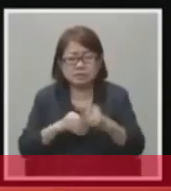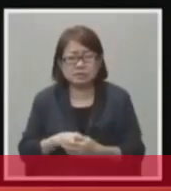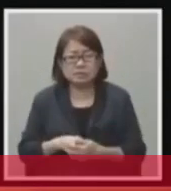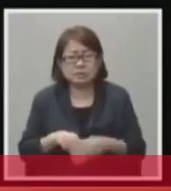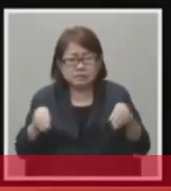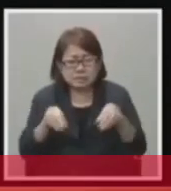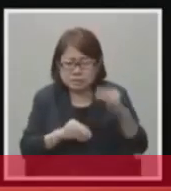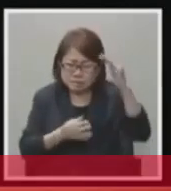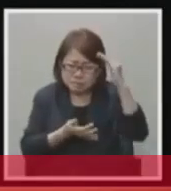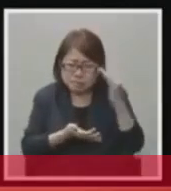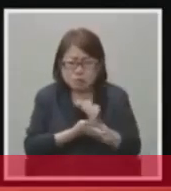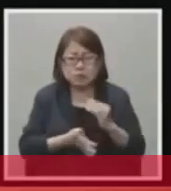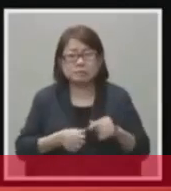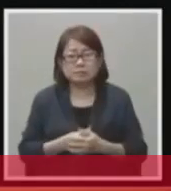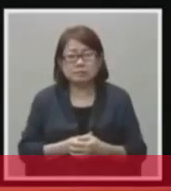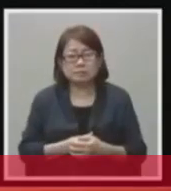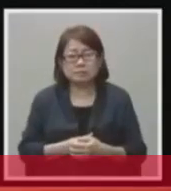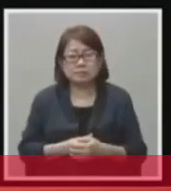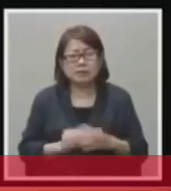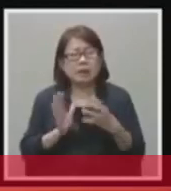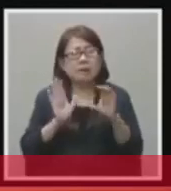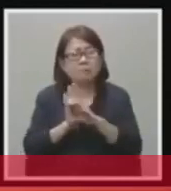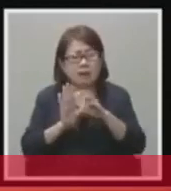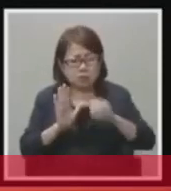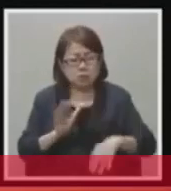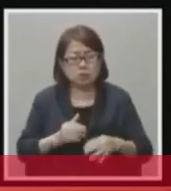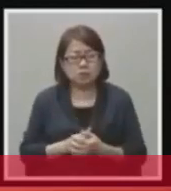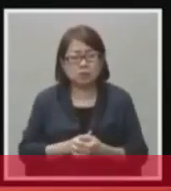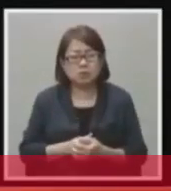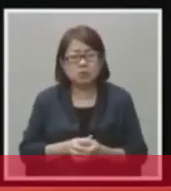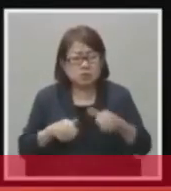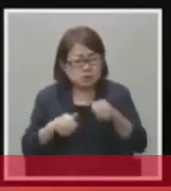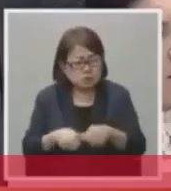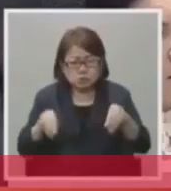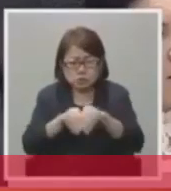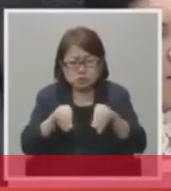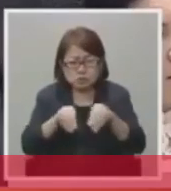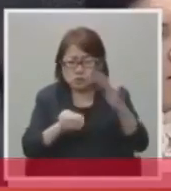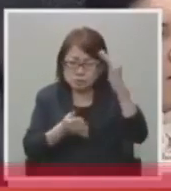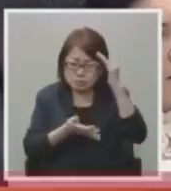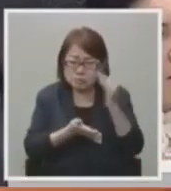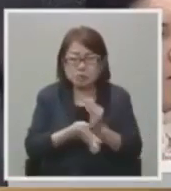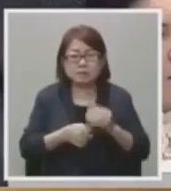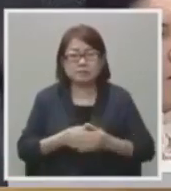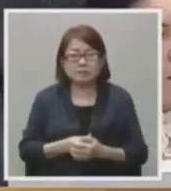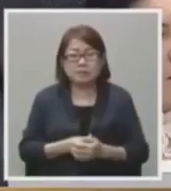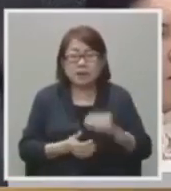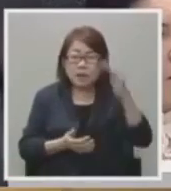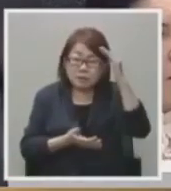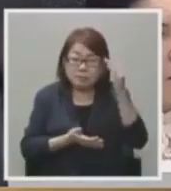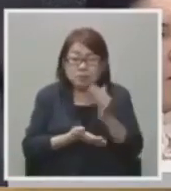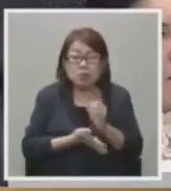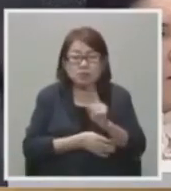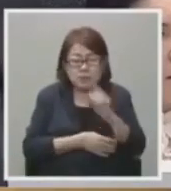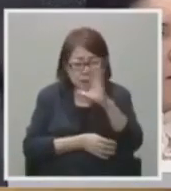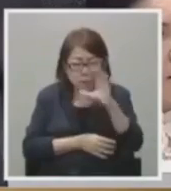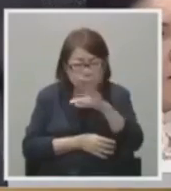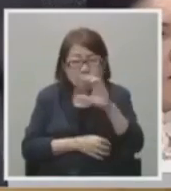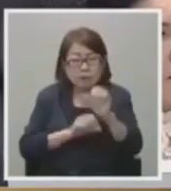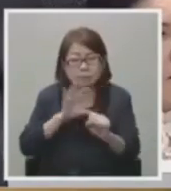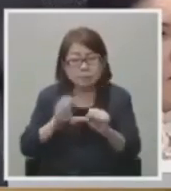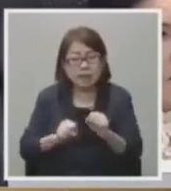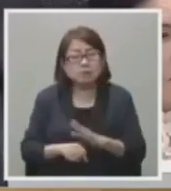ราบเอาภาพลงเลยครับอยู่ใกล้จมูกกองปราบเลยกองปราบปรามเนี่ยเวลาทำง